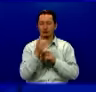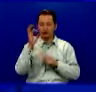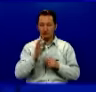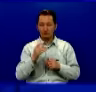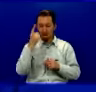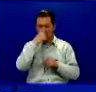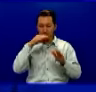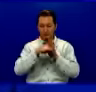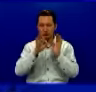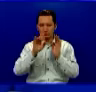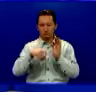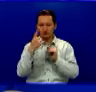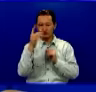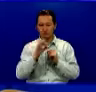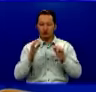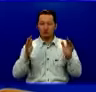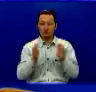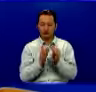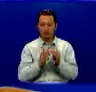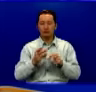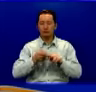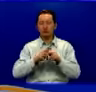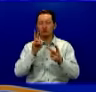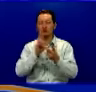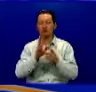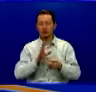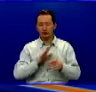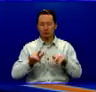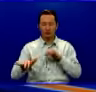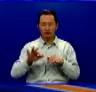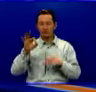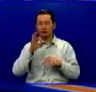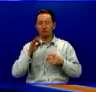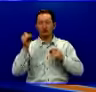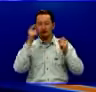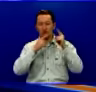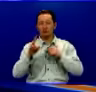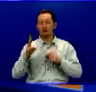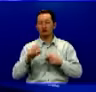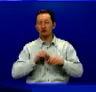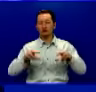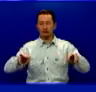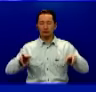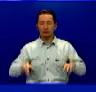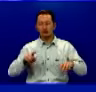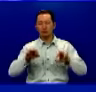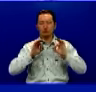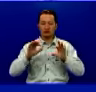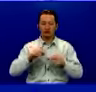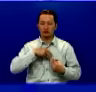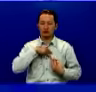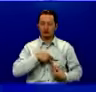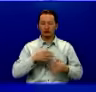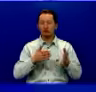жұмыссыздық 0,11% төмендеген. Кездесуде өңірдің тыныс-тіршілігімен етене таныс президент Нұрсұлтан Назарбаев еңбек нарығын